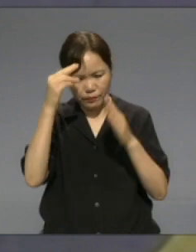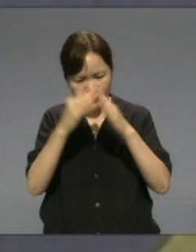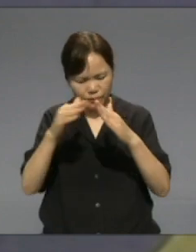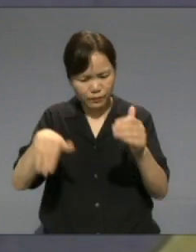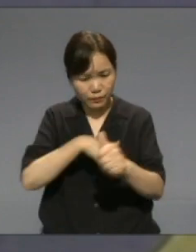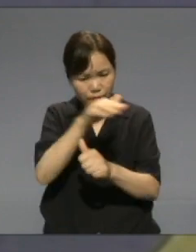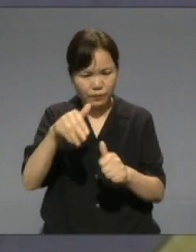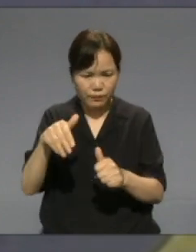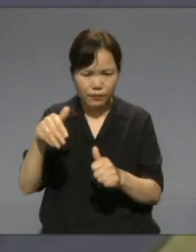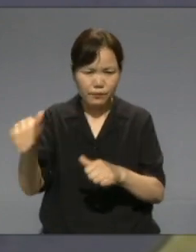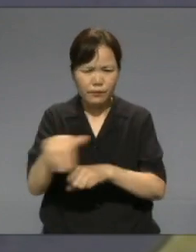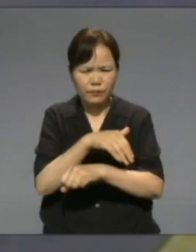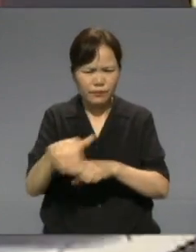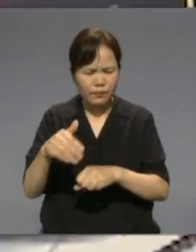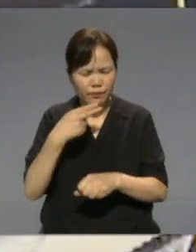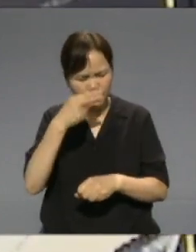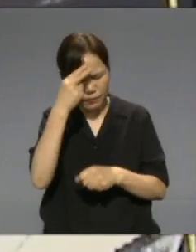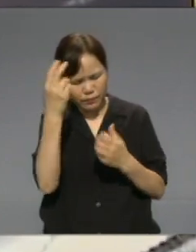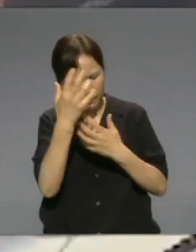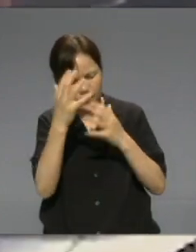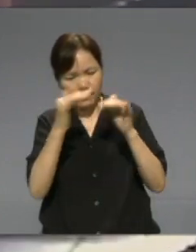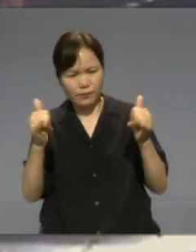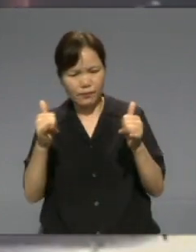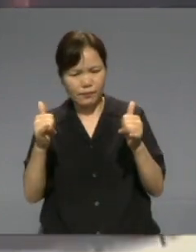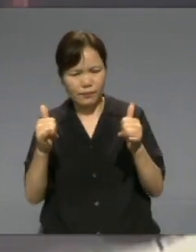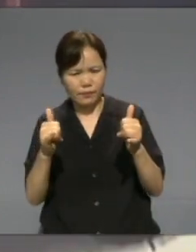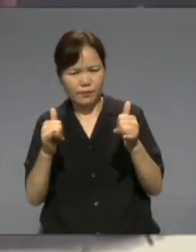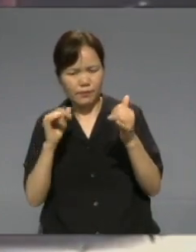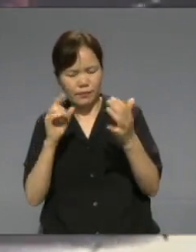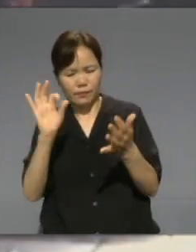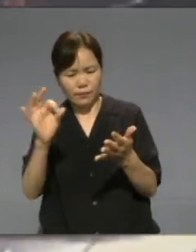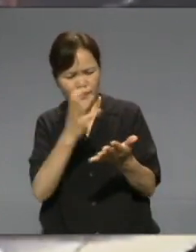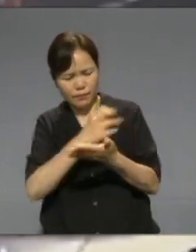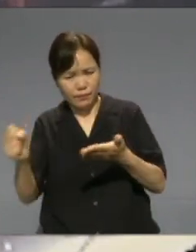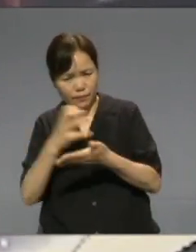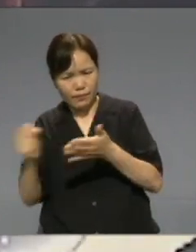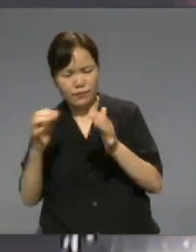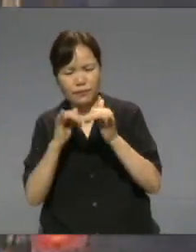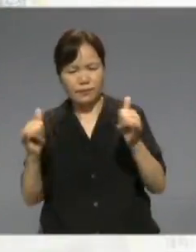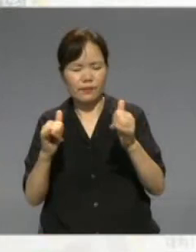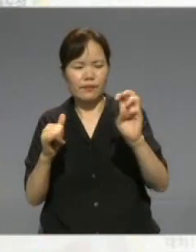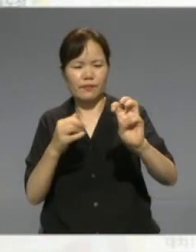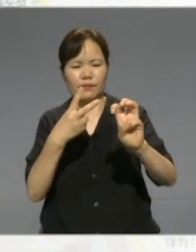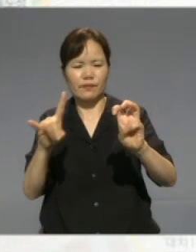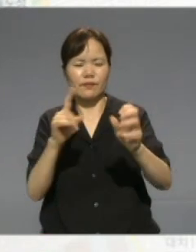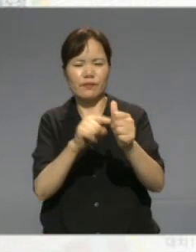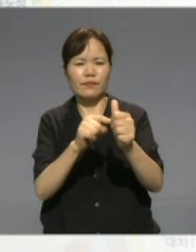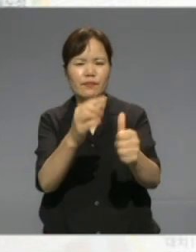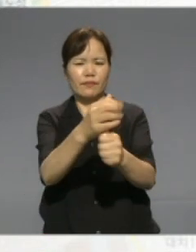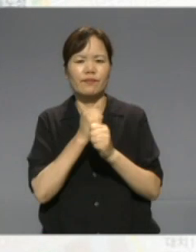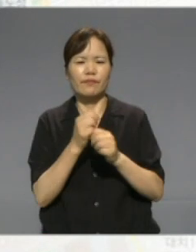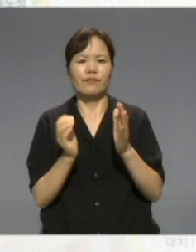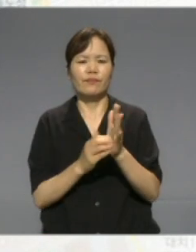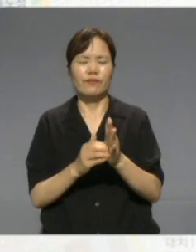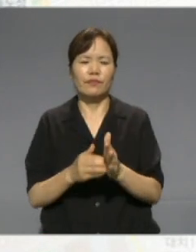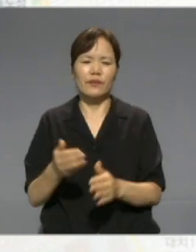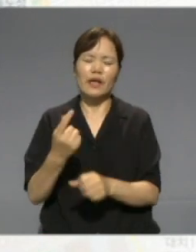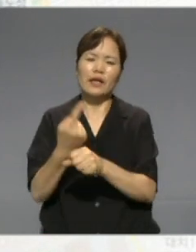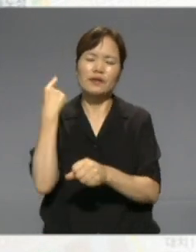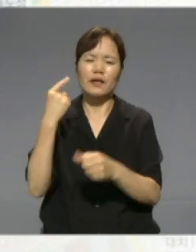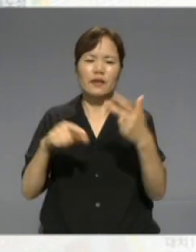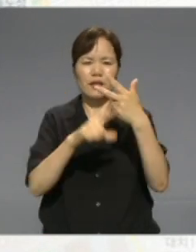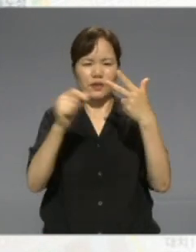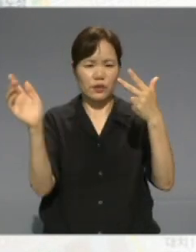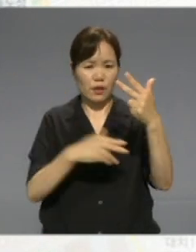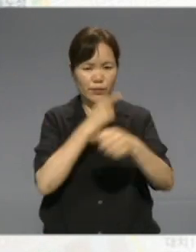돌며 취객 상대로 금품을 상습적으로 빼앗은 30대 a씨를 붙잡아 구속했습니다 a씨는 지난해 7월부터